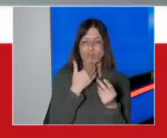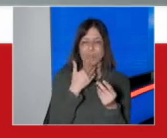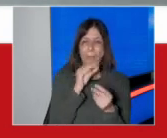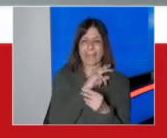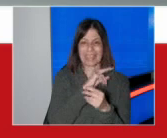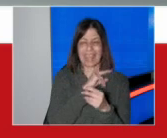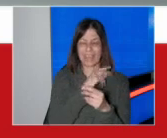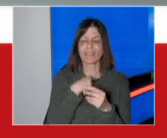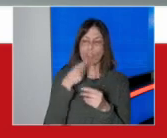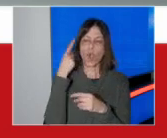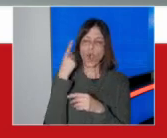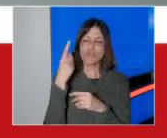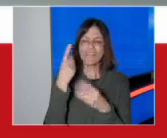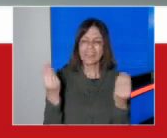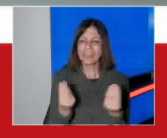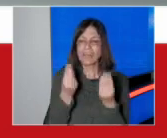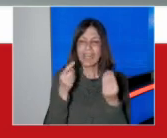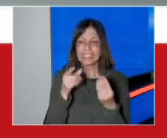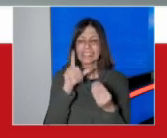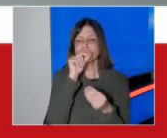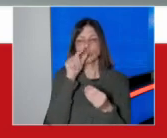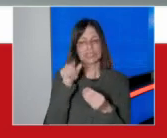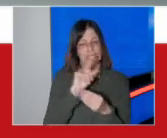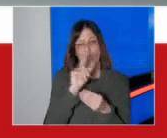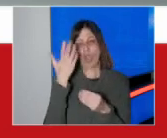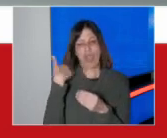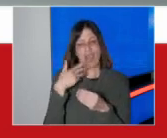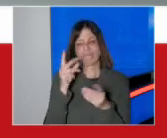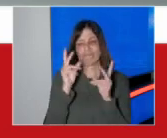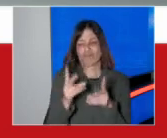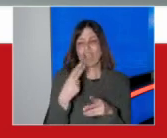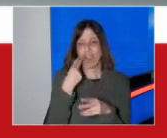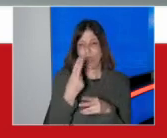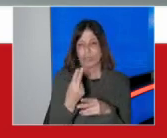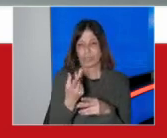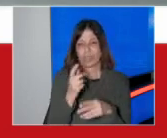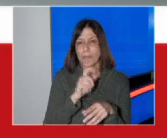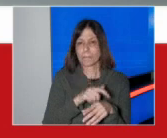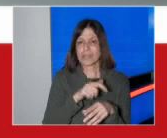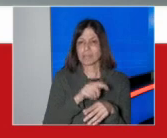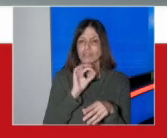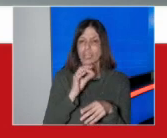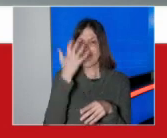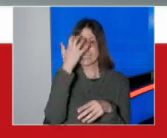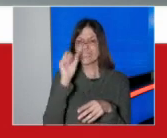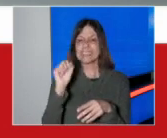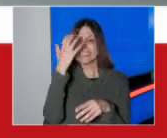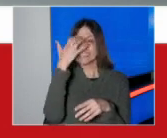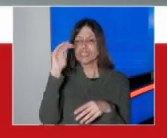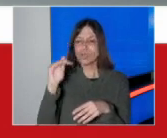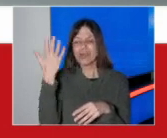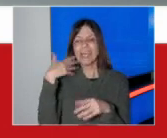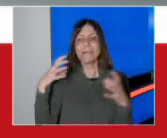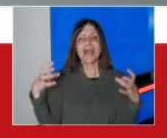בריטניה, ואני חושב שדבר כזה, ציוץ כזה, לא היינו יכולים לראות בזמן ש... סמוטריץ' היה בקואליציה. אני